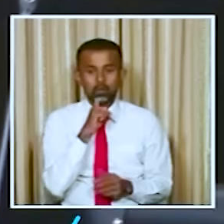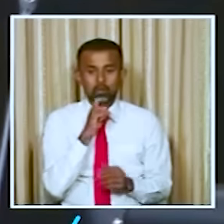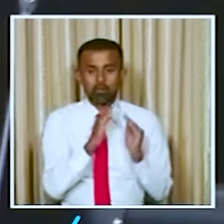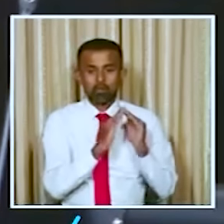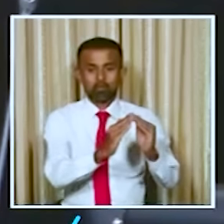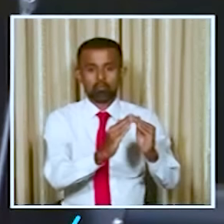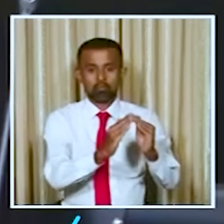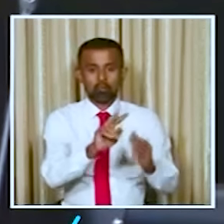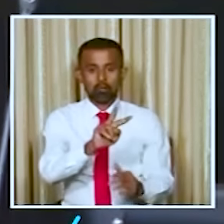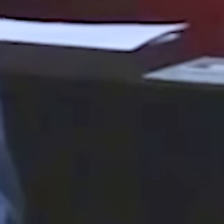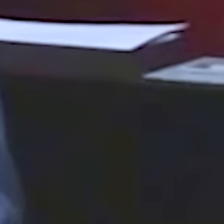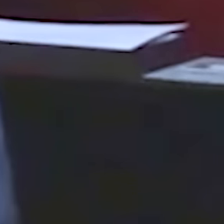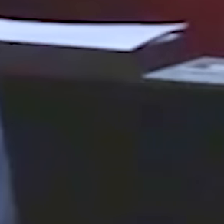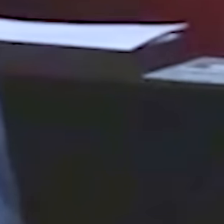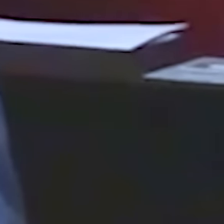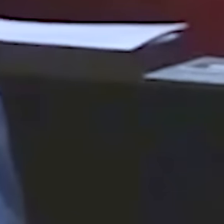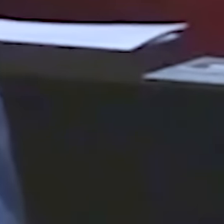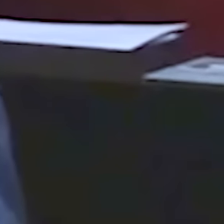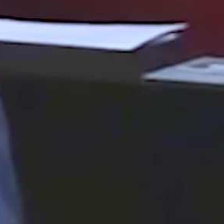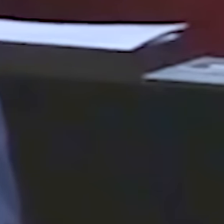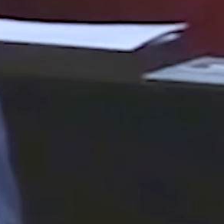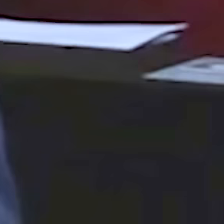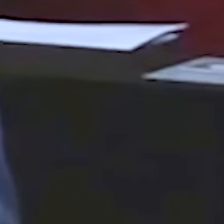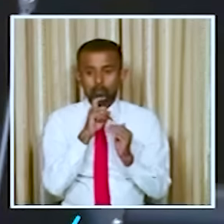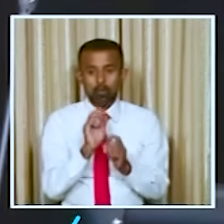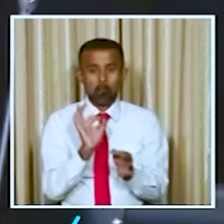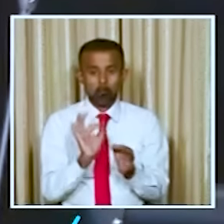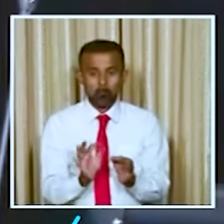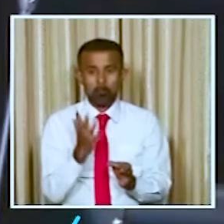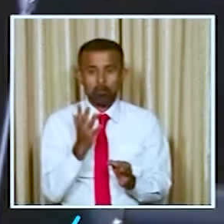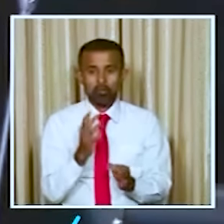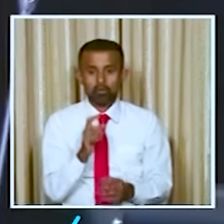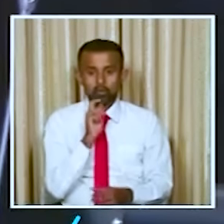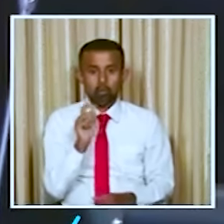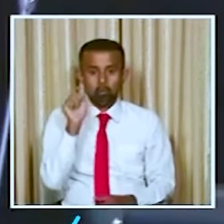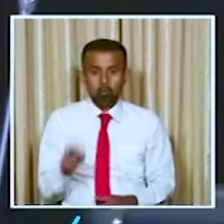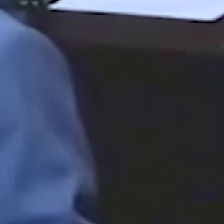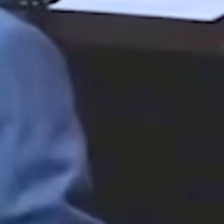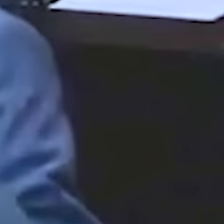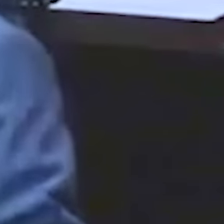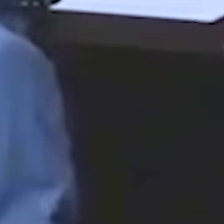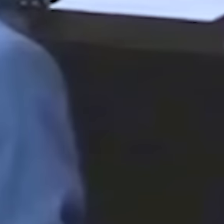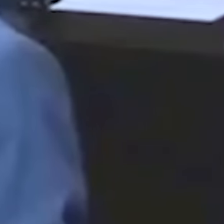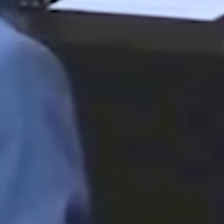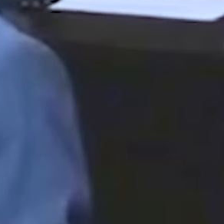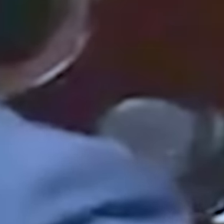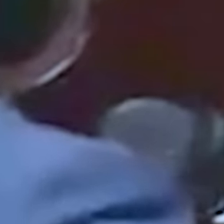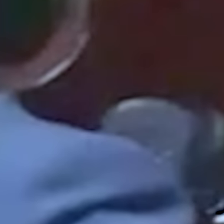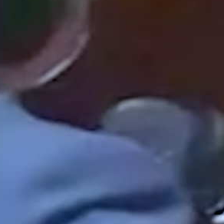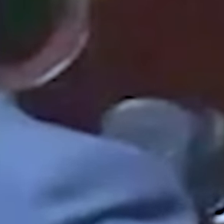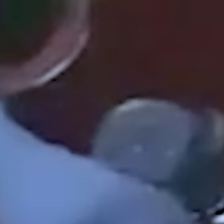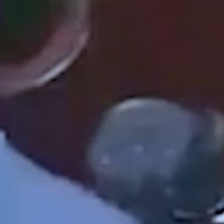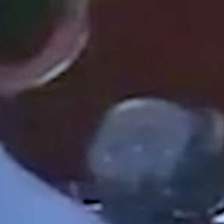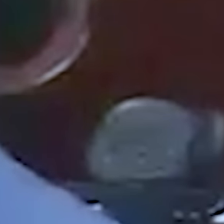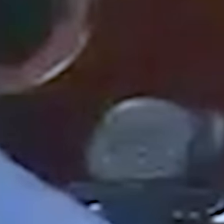ශාලා 27ක් ගිනි තිව්වා. හෝමගම අධිකරණයේ ගිනි තියලා විනිශ්චයකාරතුමාගේ කබාය කුළු හරකෙක් ගෙනල්ලා